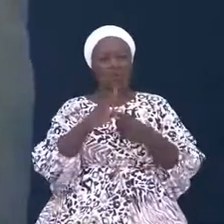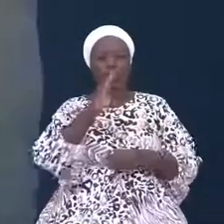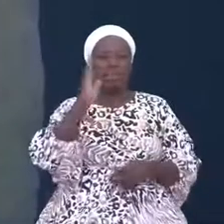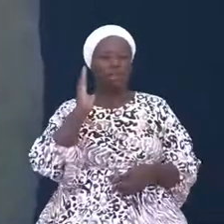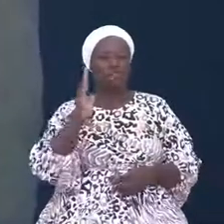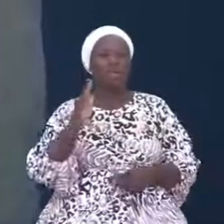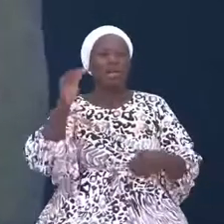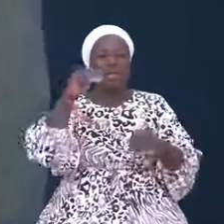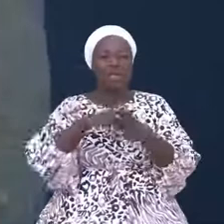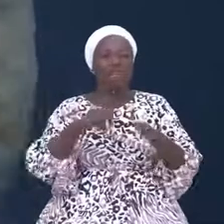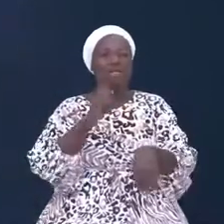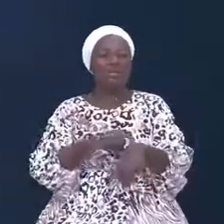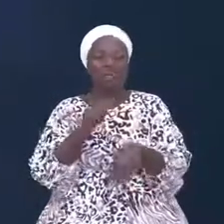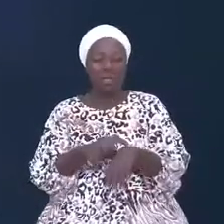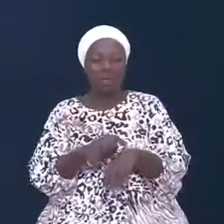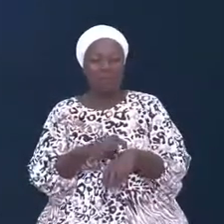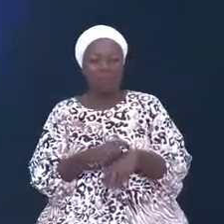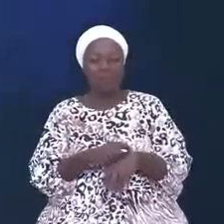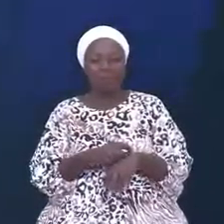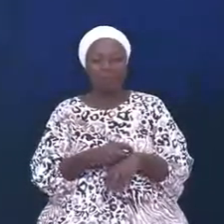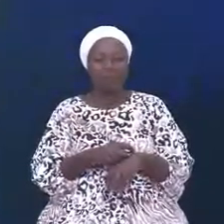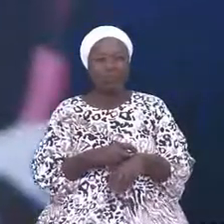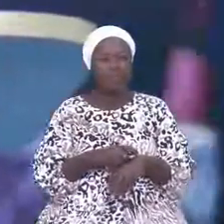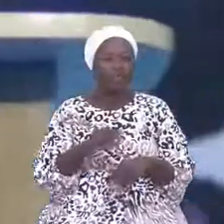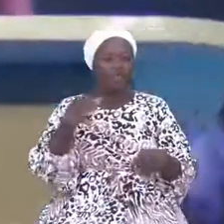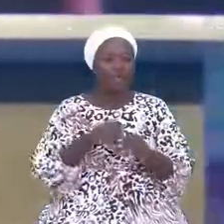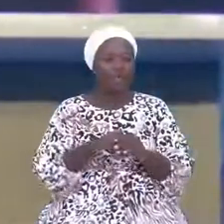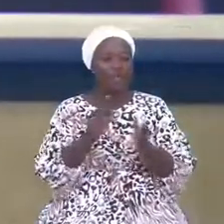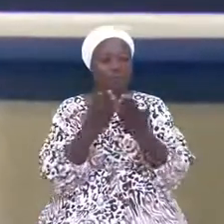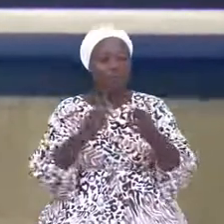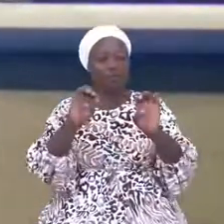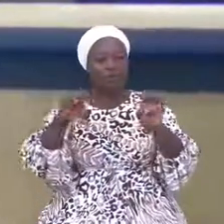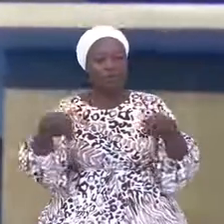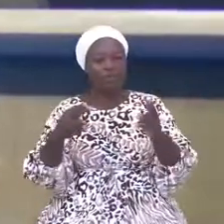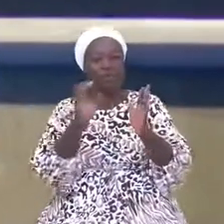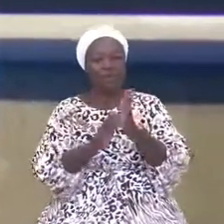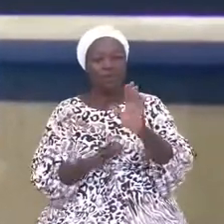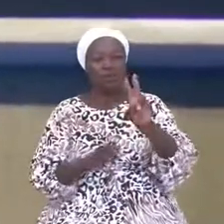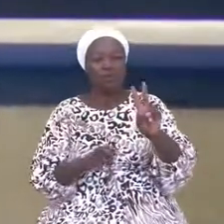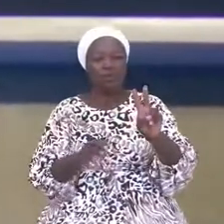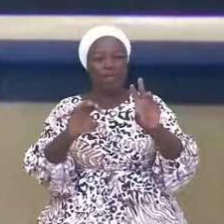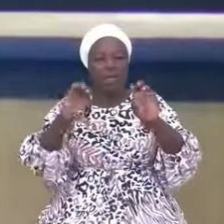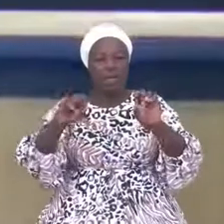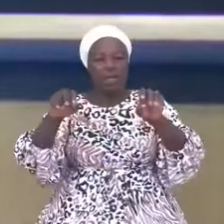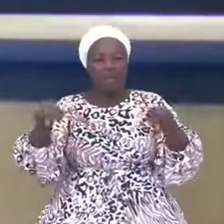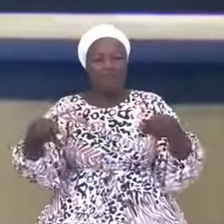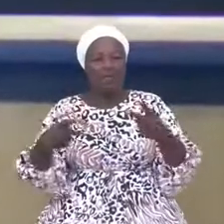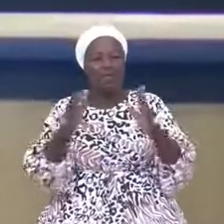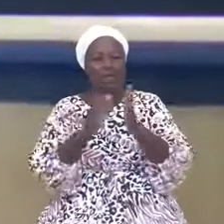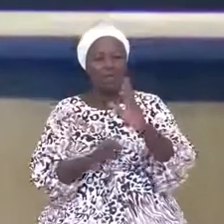en rançon pour tous. C'est là le témoignage rendu en son propre temps. Voyons Éphésiens